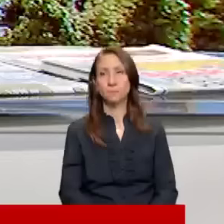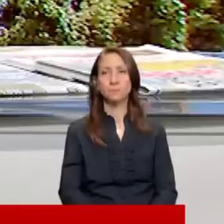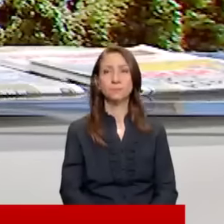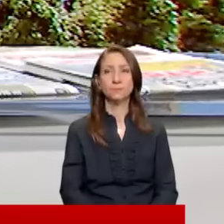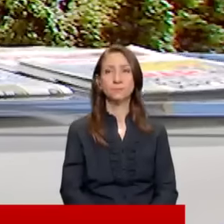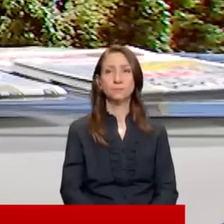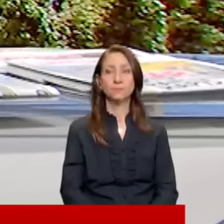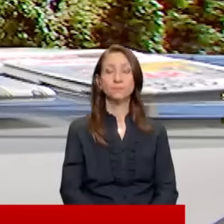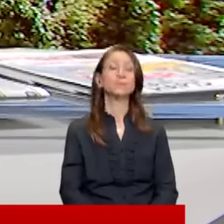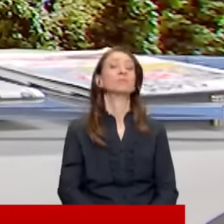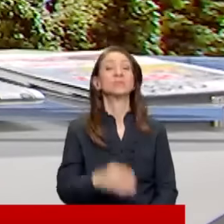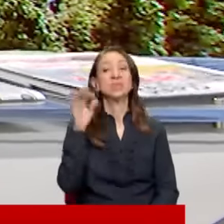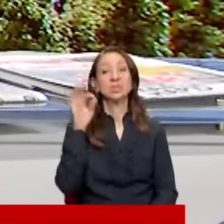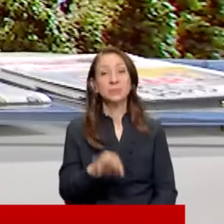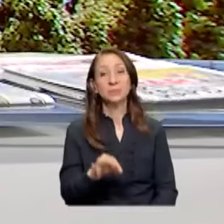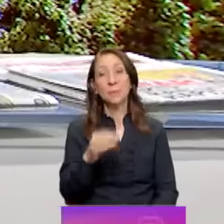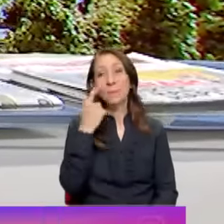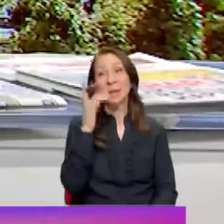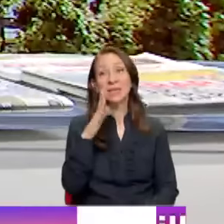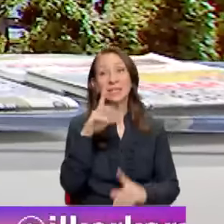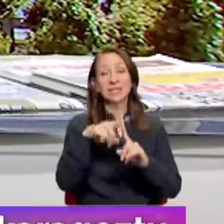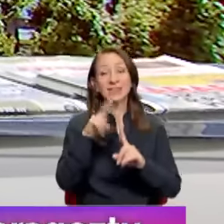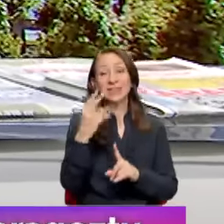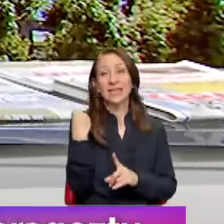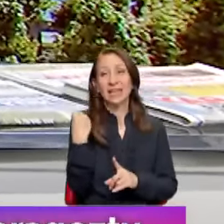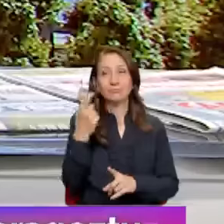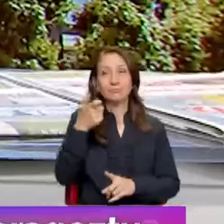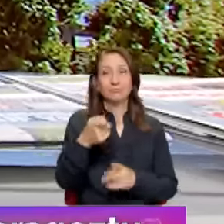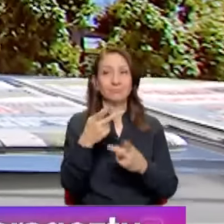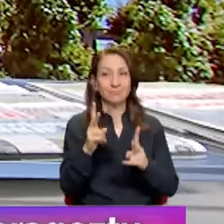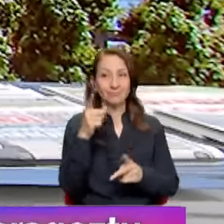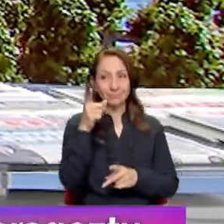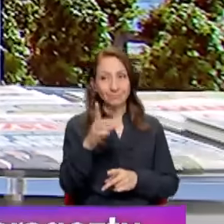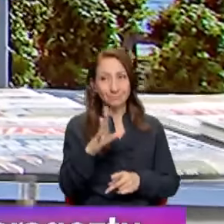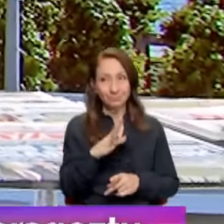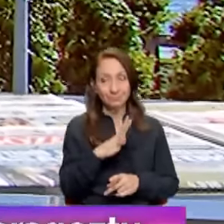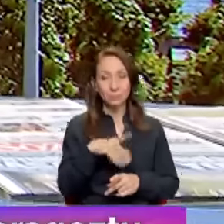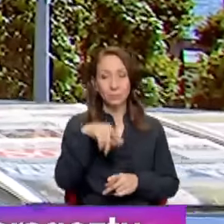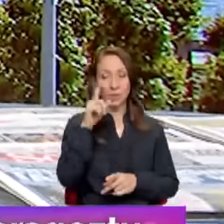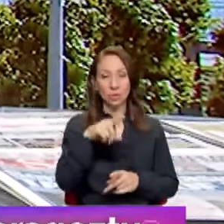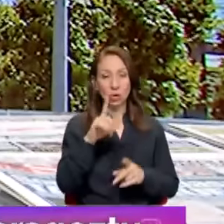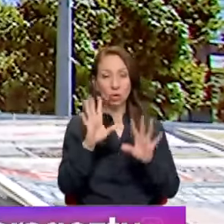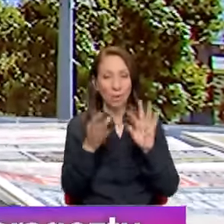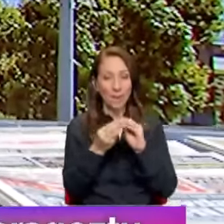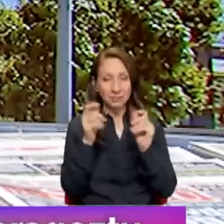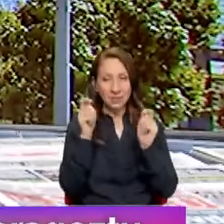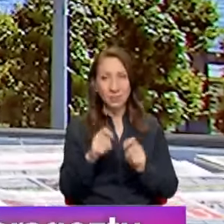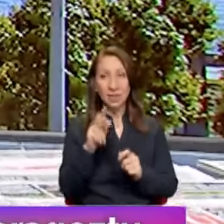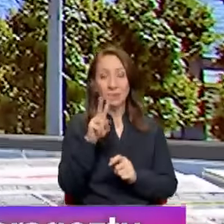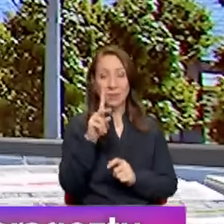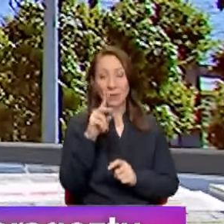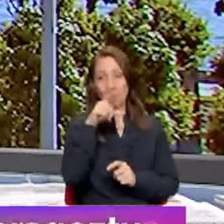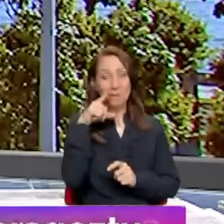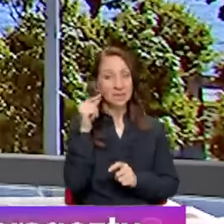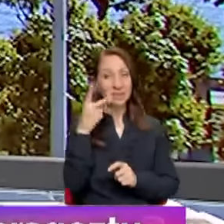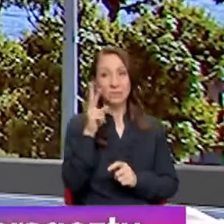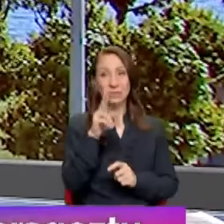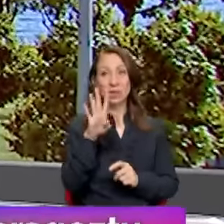bekleniyor şimdi belki de televizyonun karşısına yeni geçmiş olanlar var Bir günün toparlaması yapalım 21 Mayıs